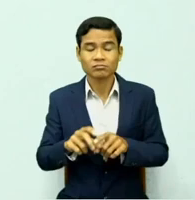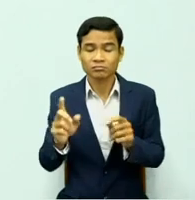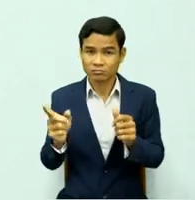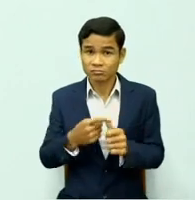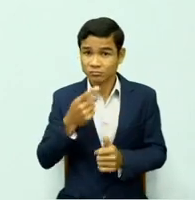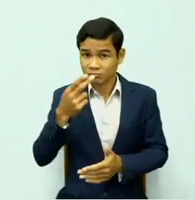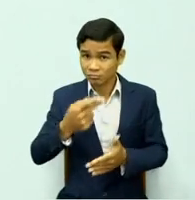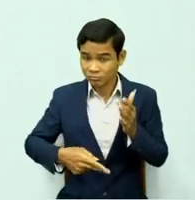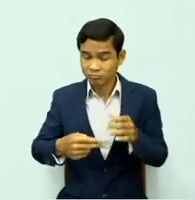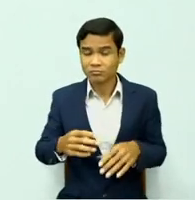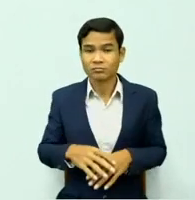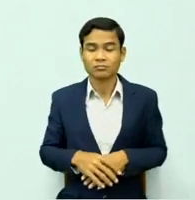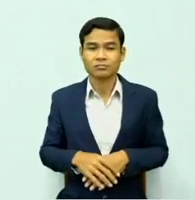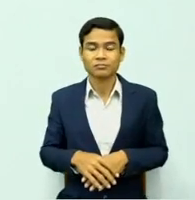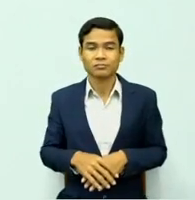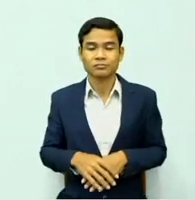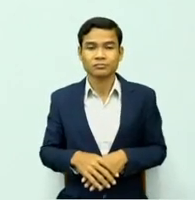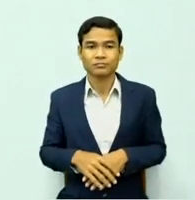អីកូន